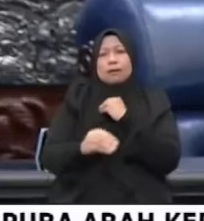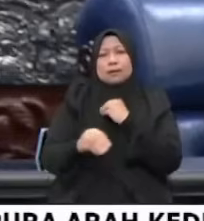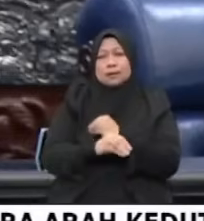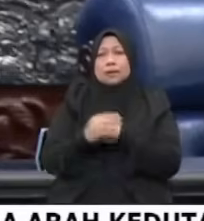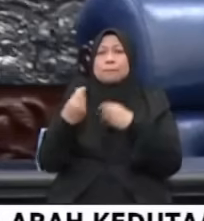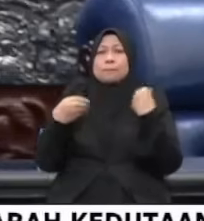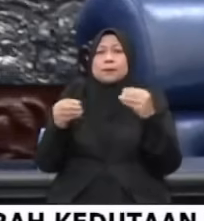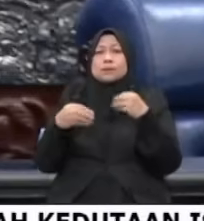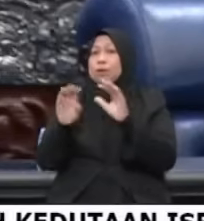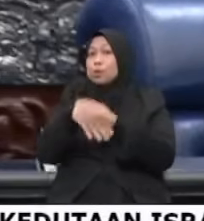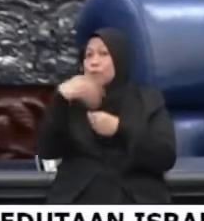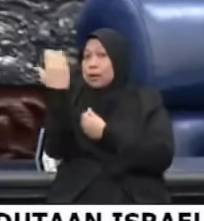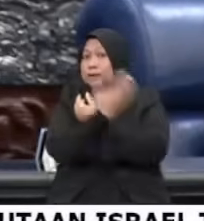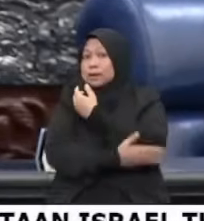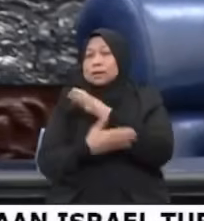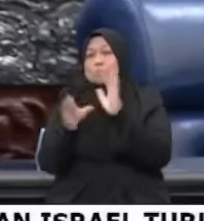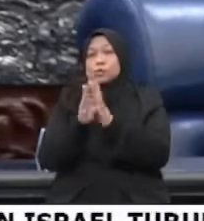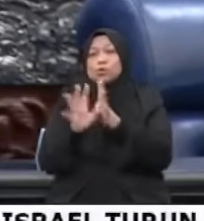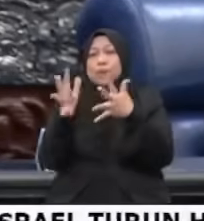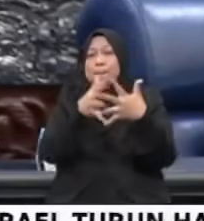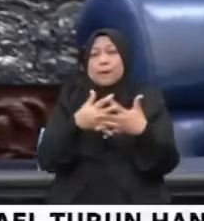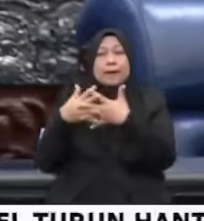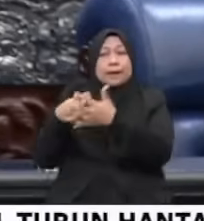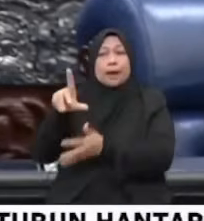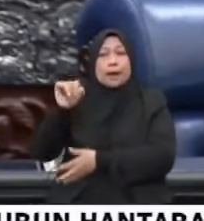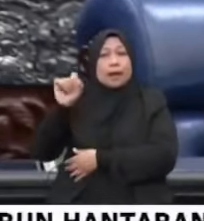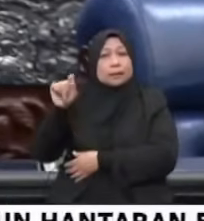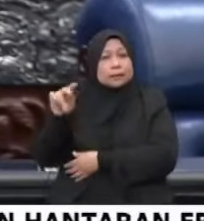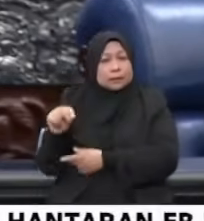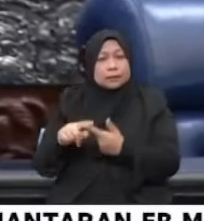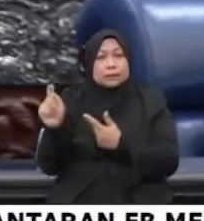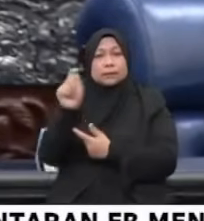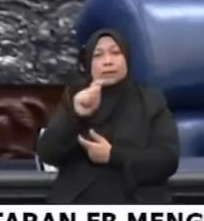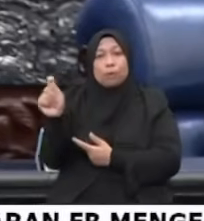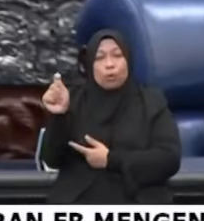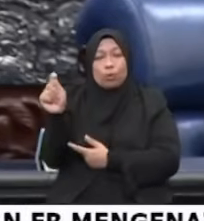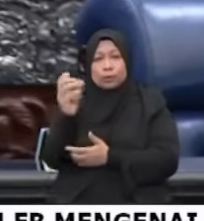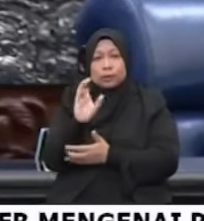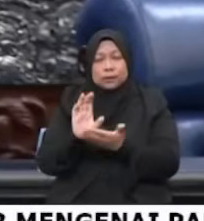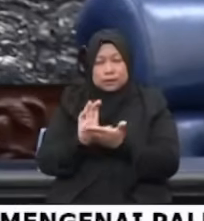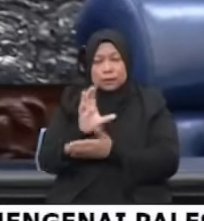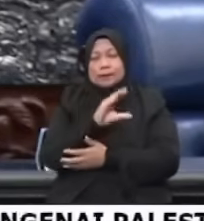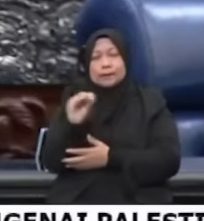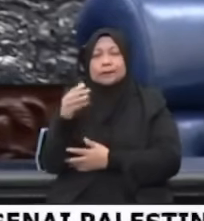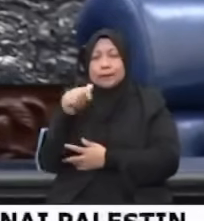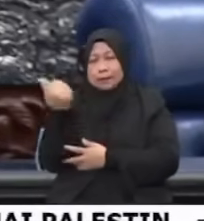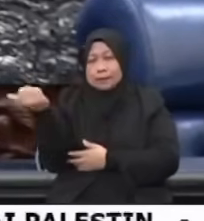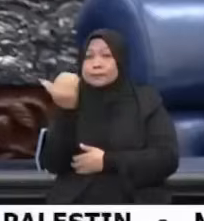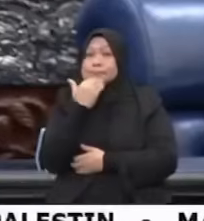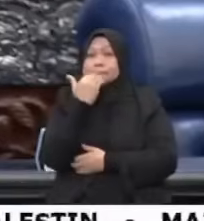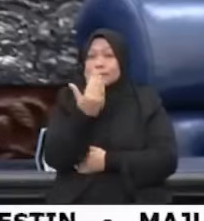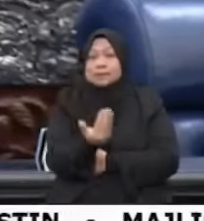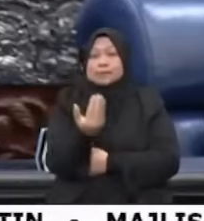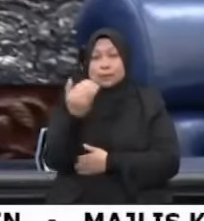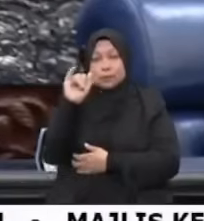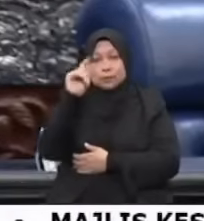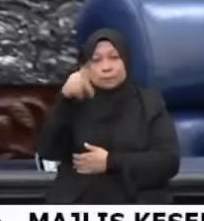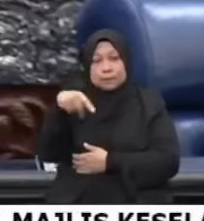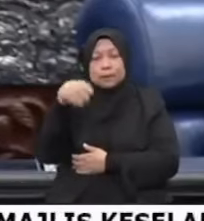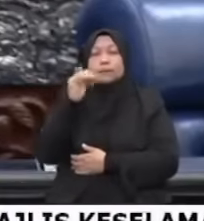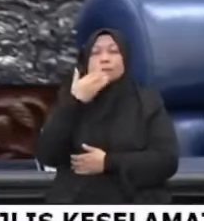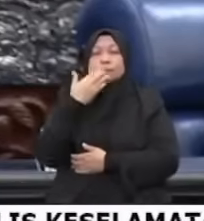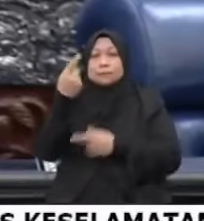pasaran luar negara seperti Negara Amerika Latin Timur Tengah dan sebagainya Terima kasih Tan Sri di-pertuua Terima kasih yang berhormat per menteri